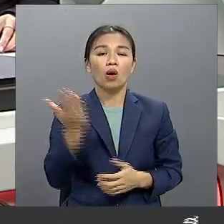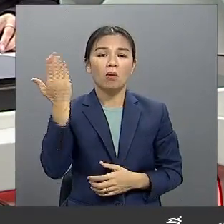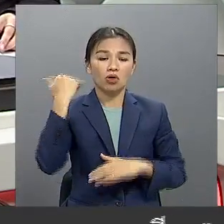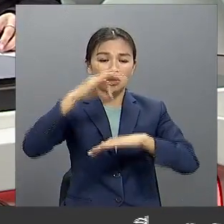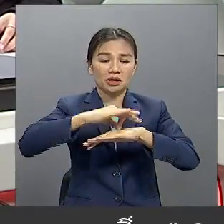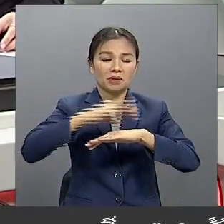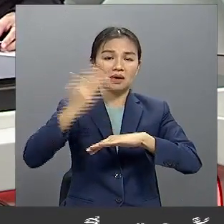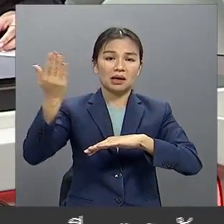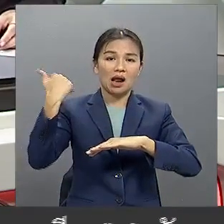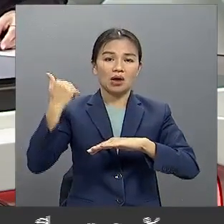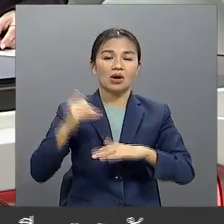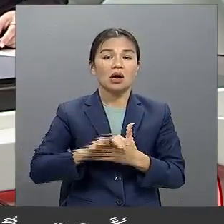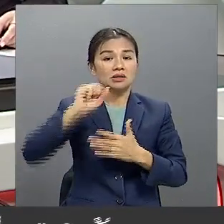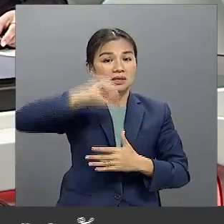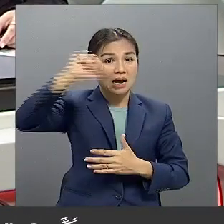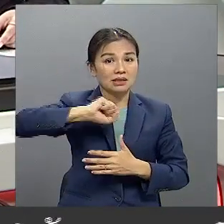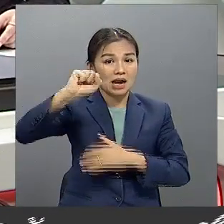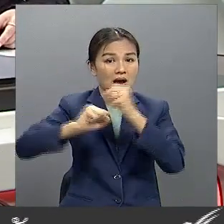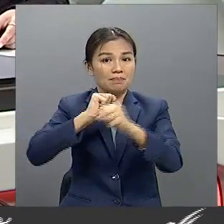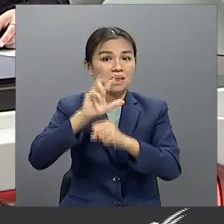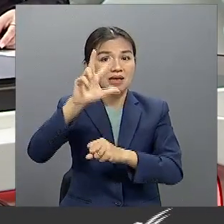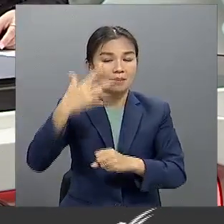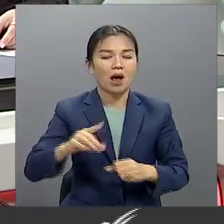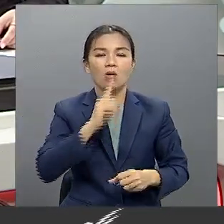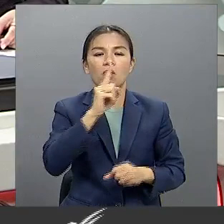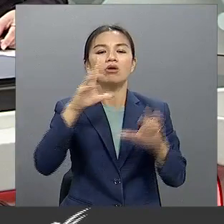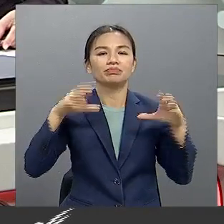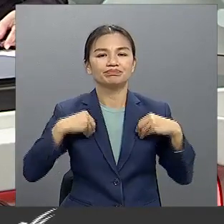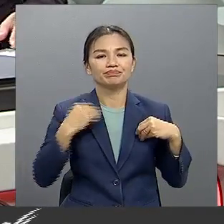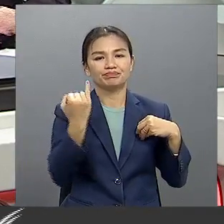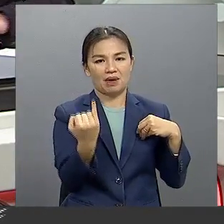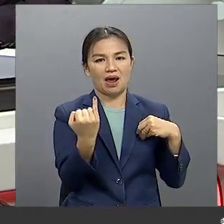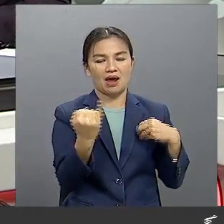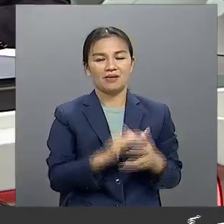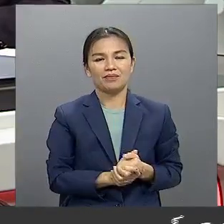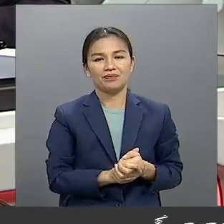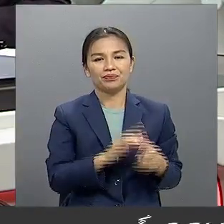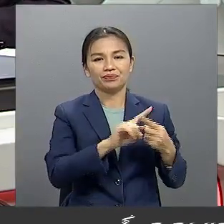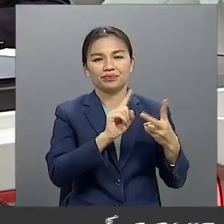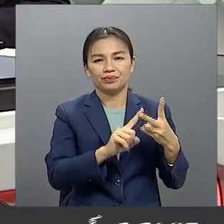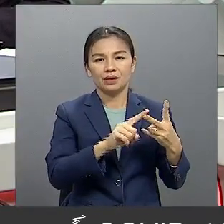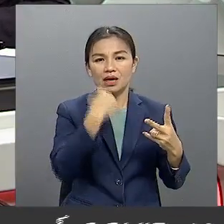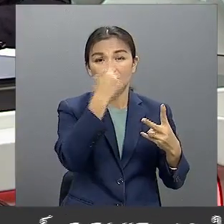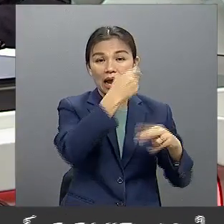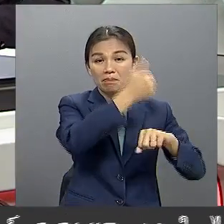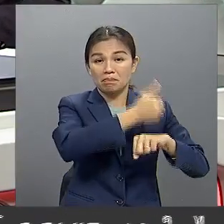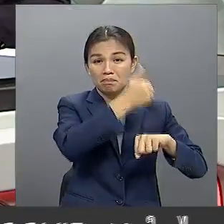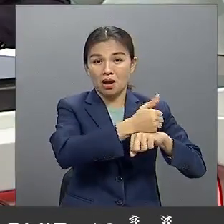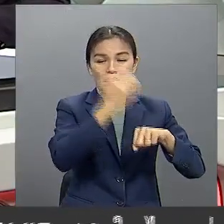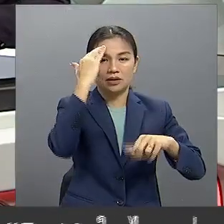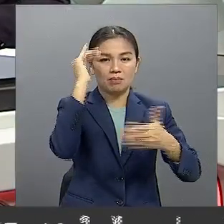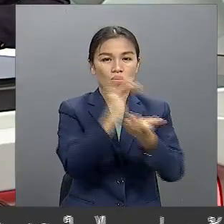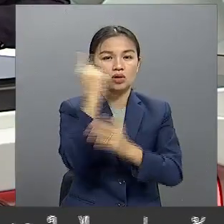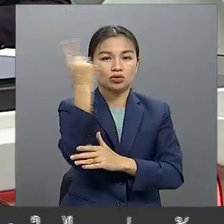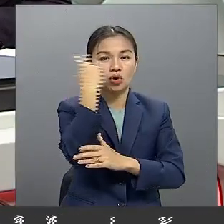3สมัยออกมายอมรับความพ่ายแพ้ค่ะหลังจากที่พลตำรวจโทสาครทองมุนีอดีตผู้บัญชาการตำรวจท่องเที่ยวคว้าชัยช